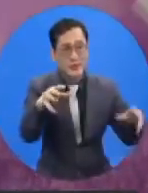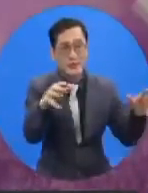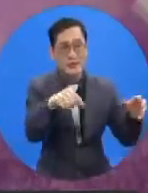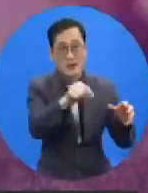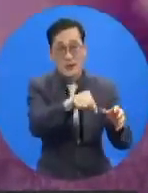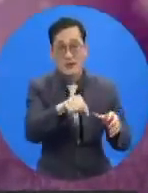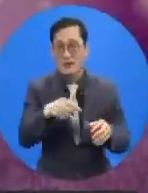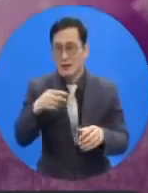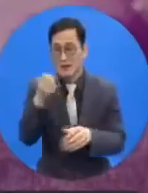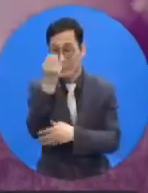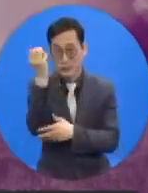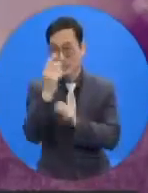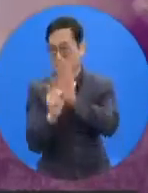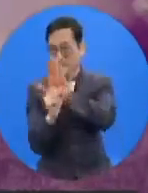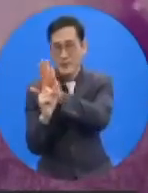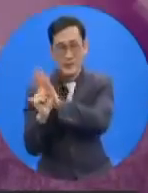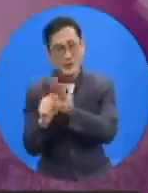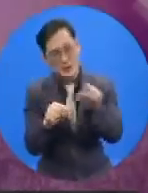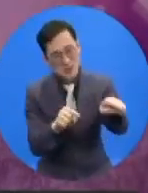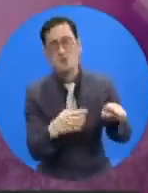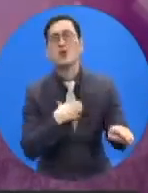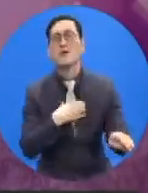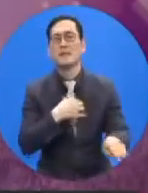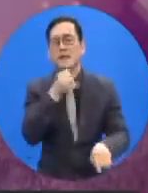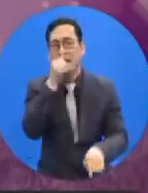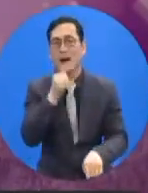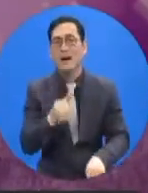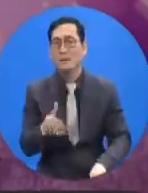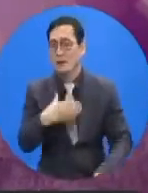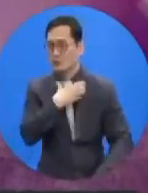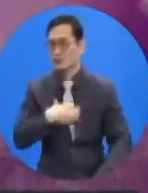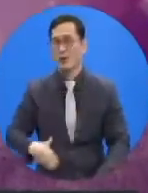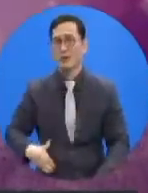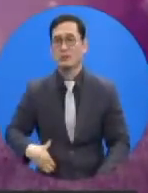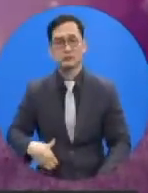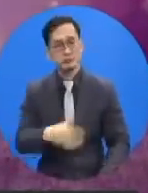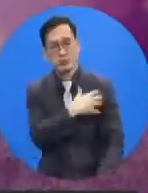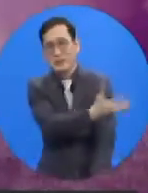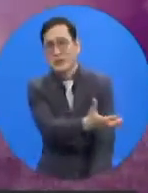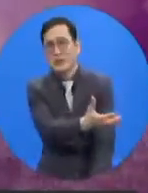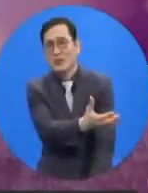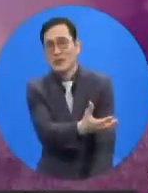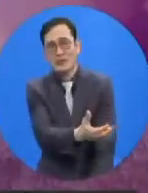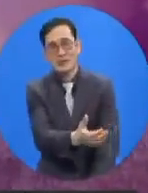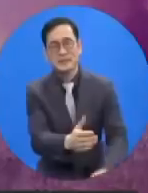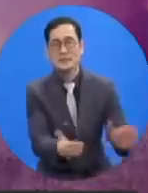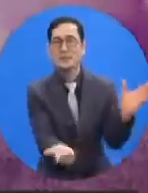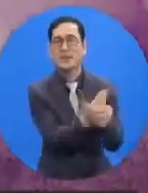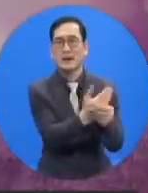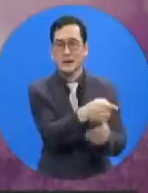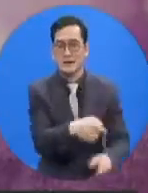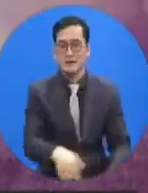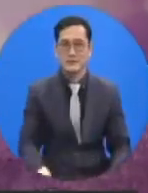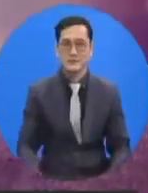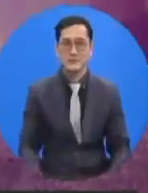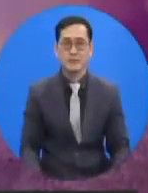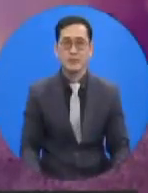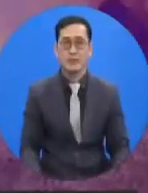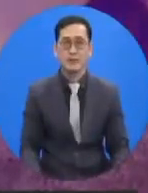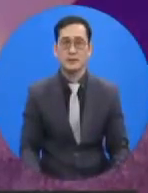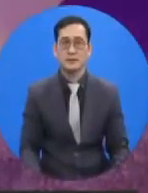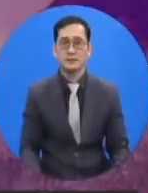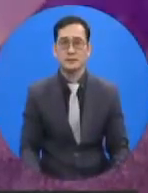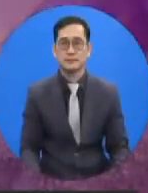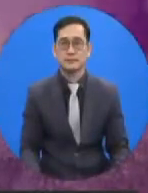보도됐는데 결국 터질 때까지 그냥 구멍으로 뒀다라는 측면에 대해서도 좀 강조를 해주셨어요. 해당